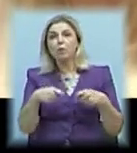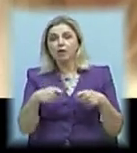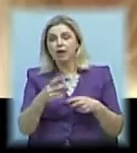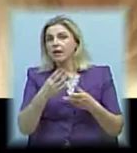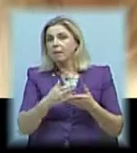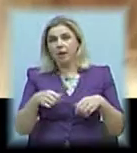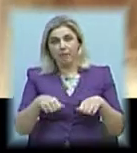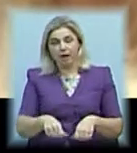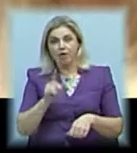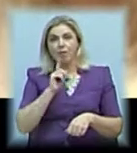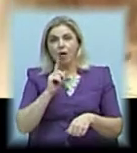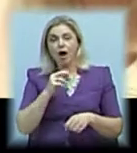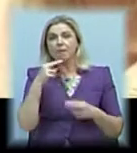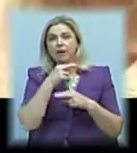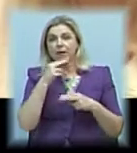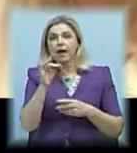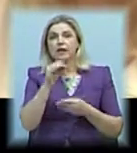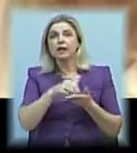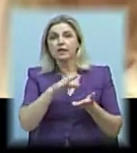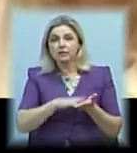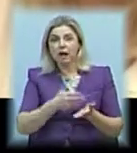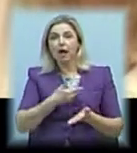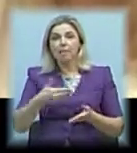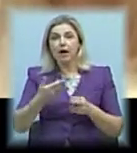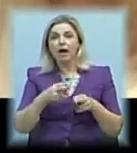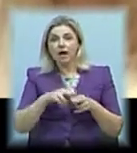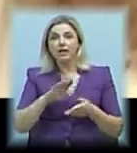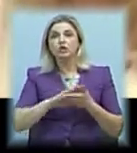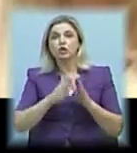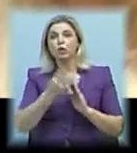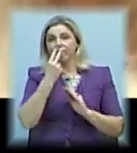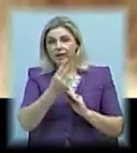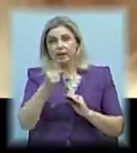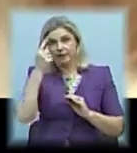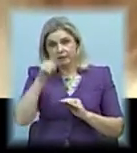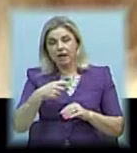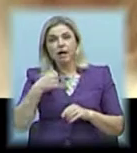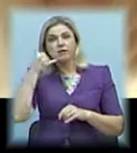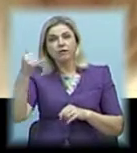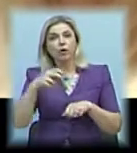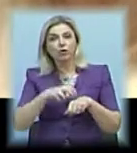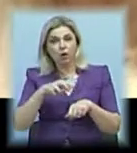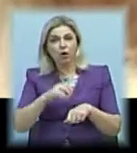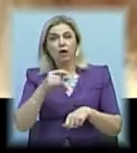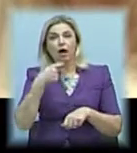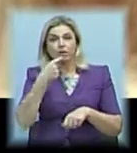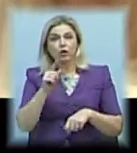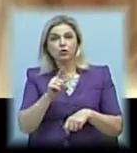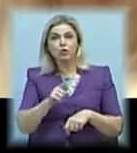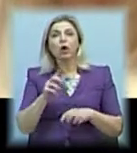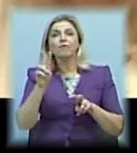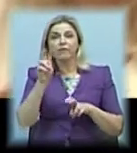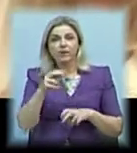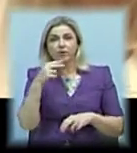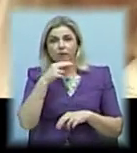права, пока препарат перерегистрируется. Мы эту ситуацию видели, мы предвидели эту ситуацию. Я позвонила доктору, говорю, что мифортик, у вас вот не